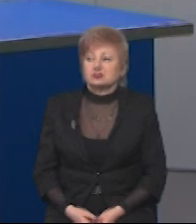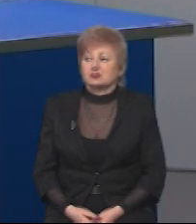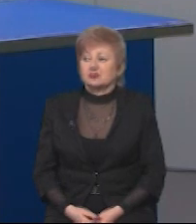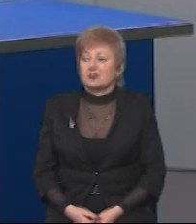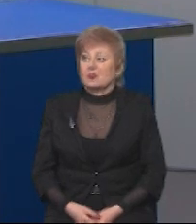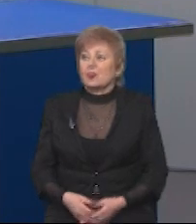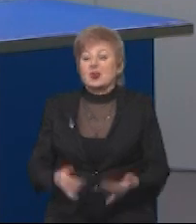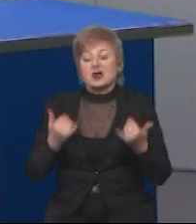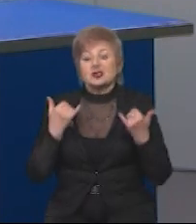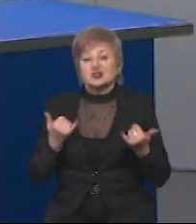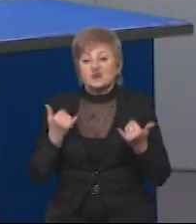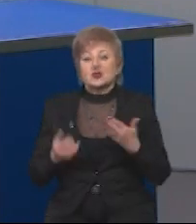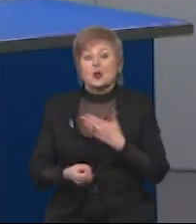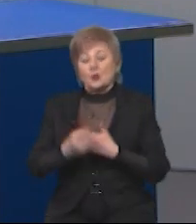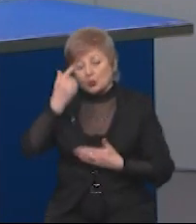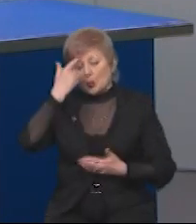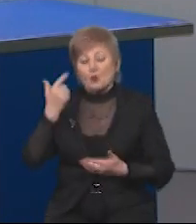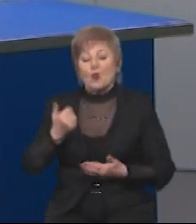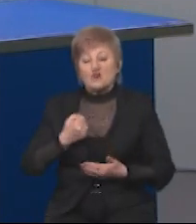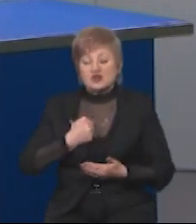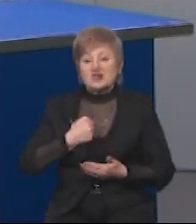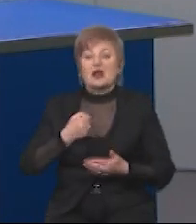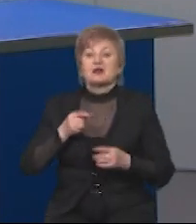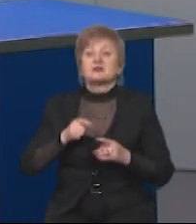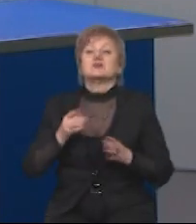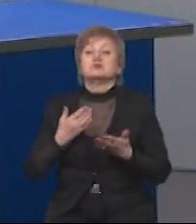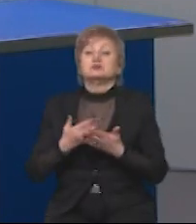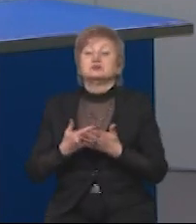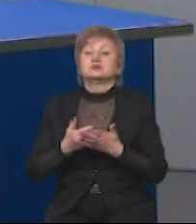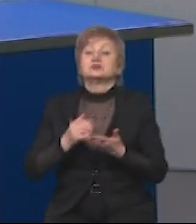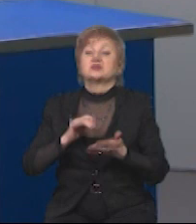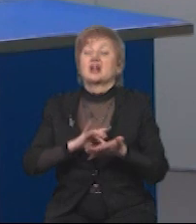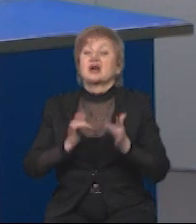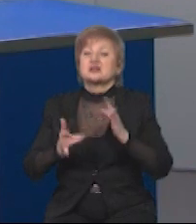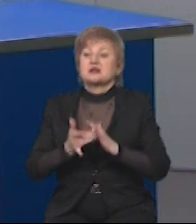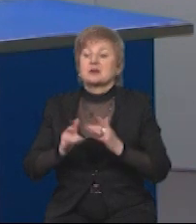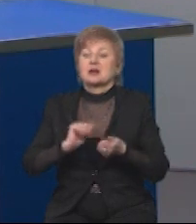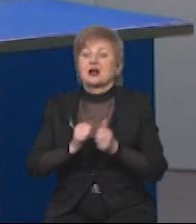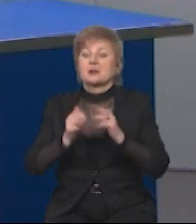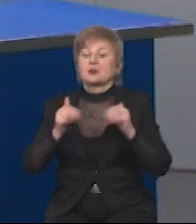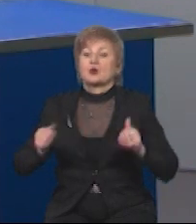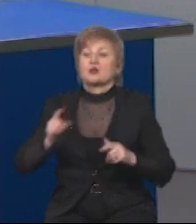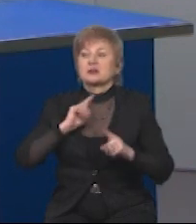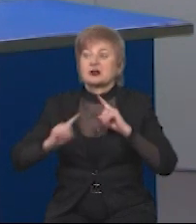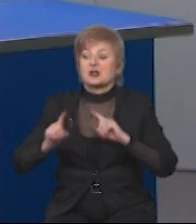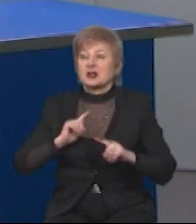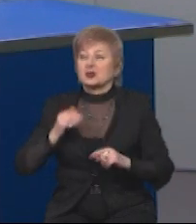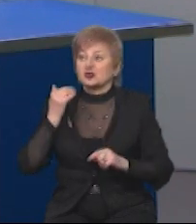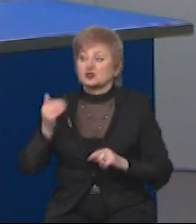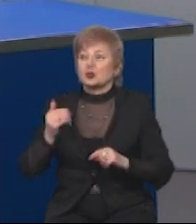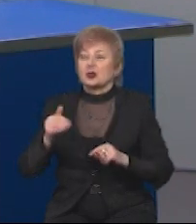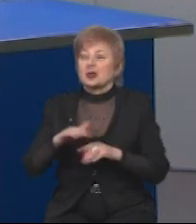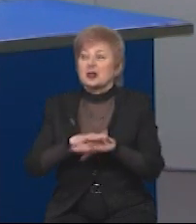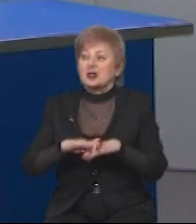І сьогодні з'явилося повідомлення на сайті Кам'янсько-Дніпровської міської ради про те, що їхній міський комунальний